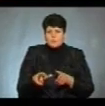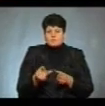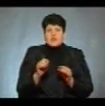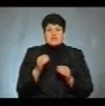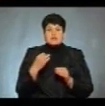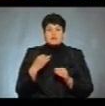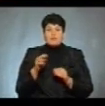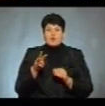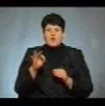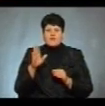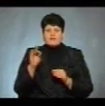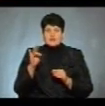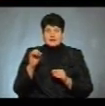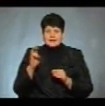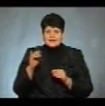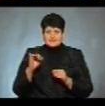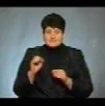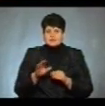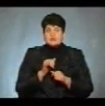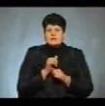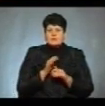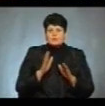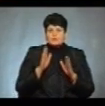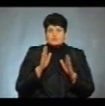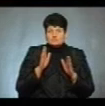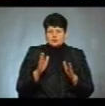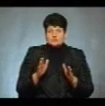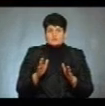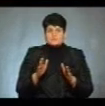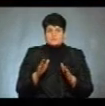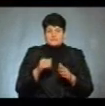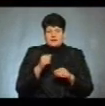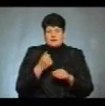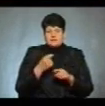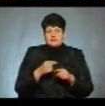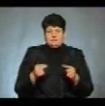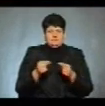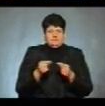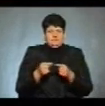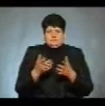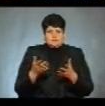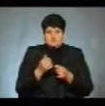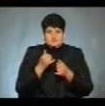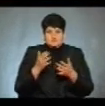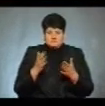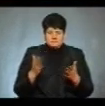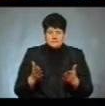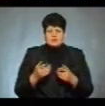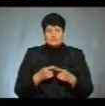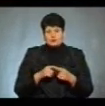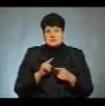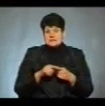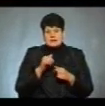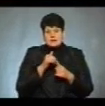ймовірність не може обвинувачення в кримінальному провадженні не може ґрунтуватися на якійсь ймовірності. Тому, звичайно, це не